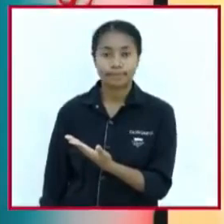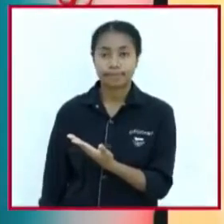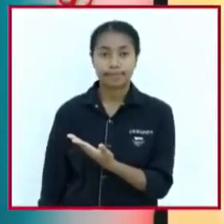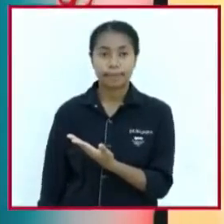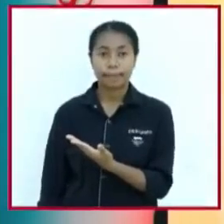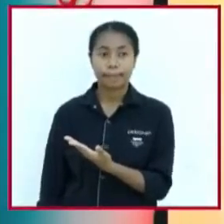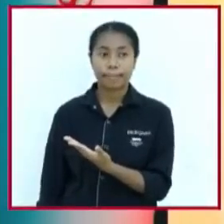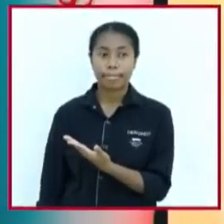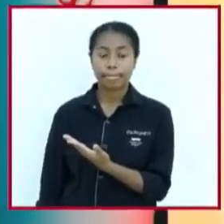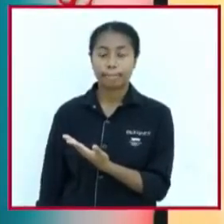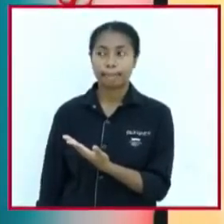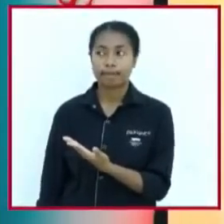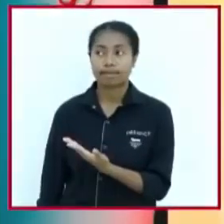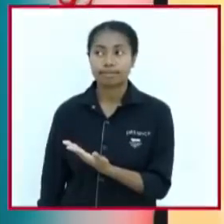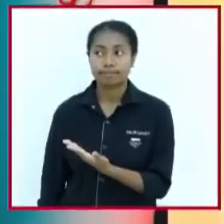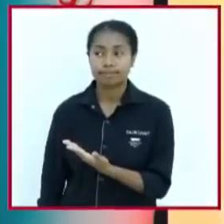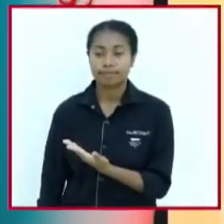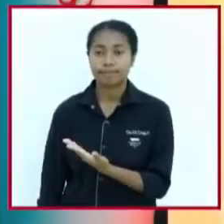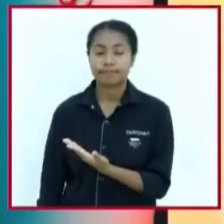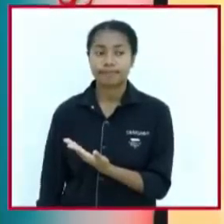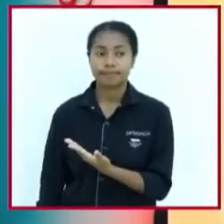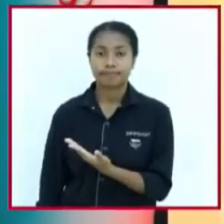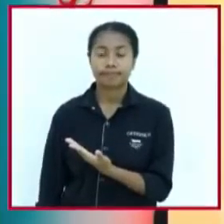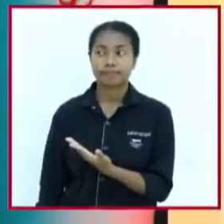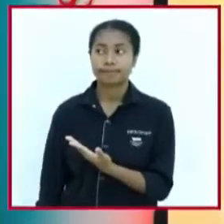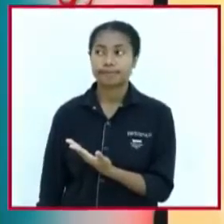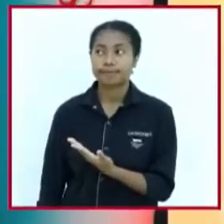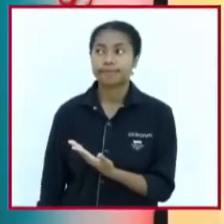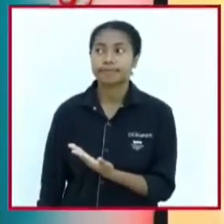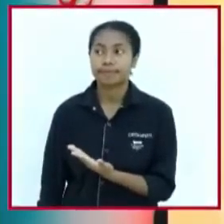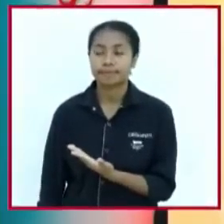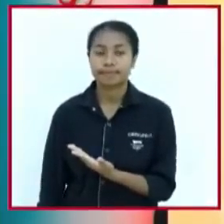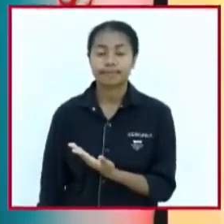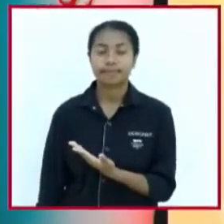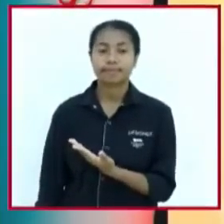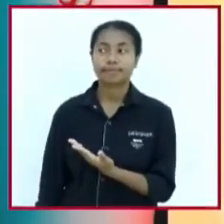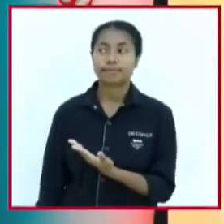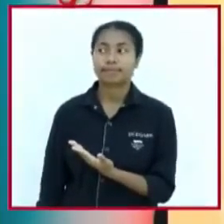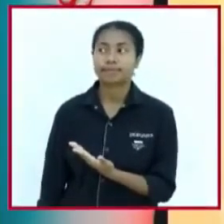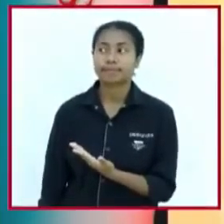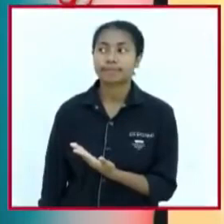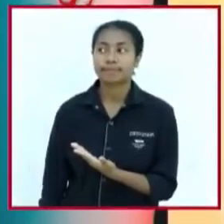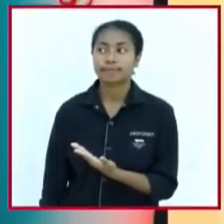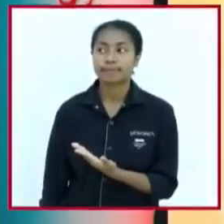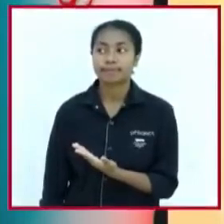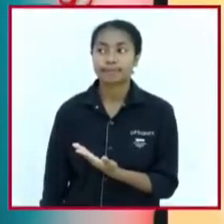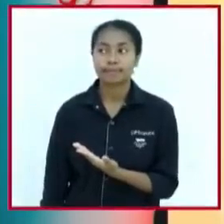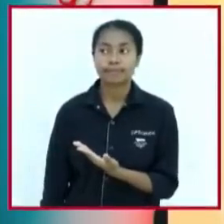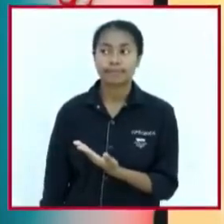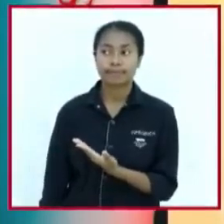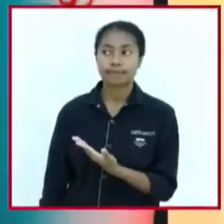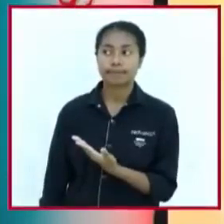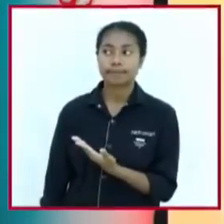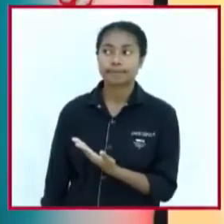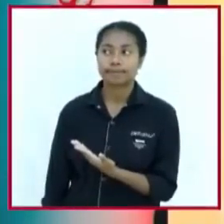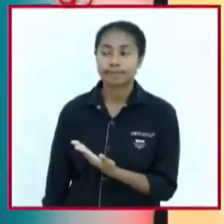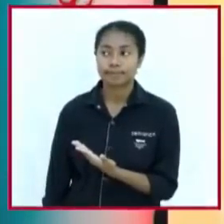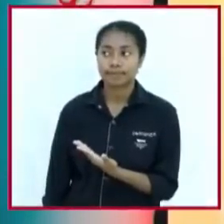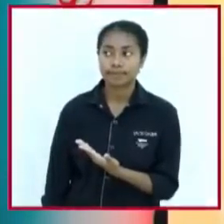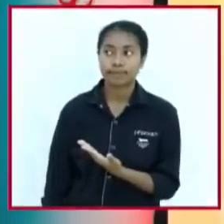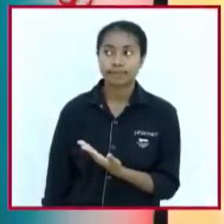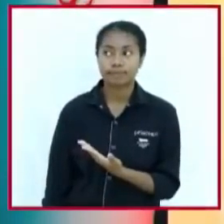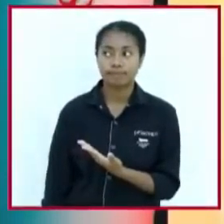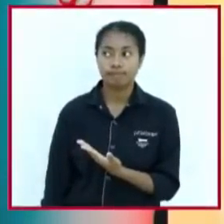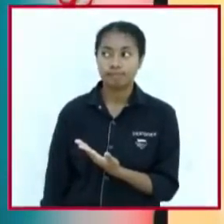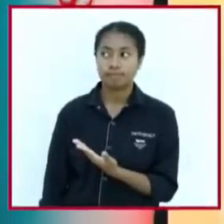sedangkan mereka yang kepadanya lebih dahulu diberitakan kabar kesukaan itu tidak masuk karena ketidaktaatan mereka